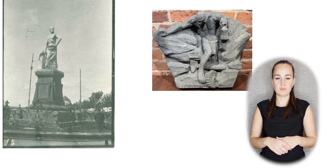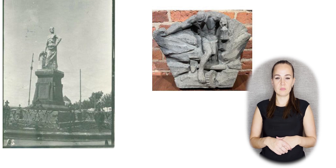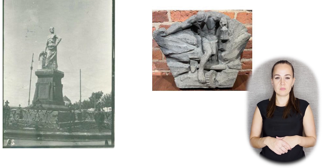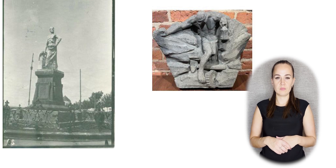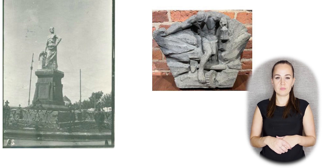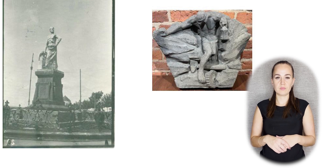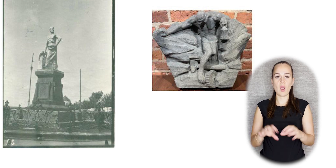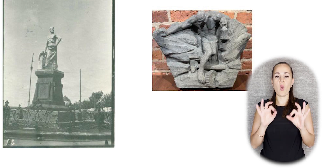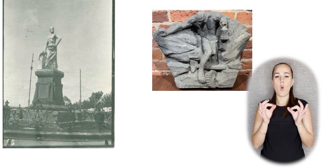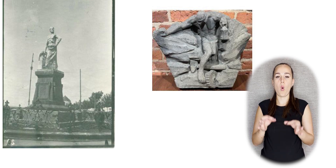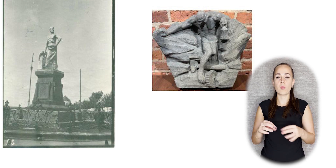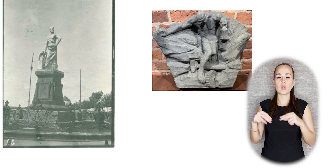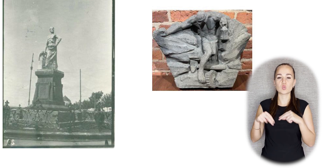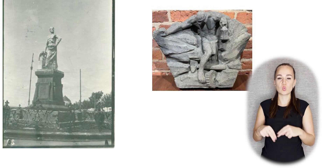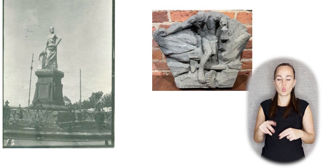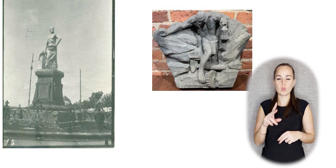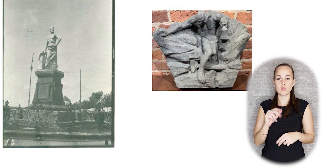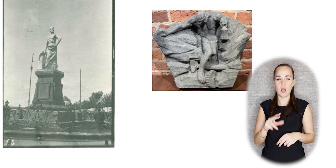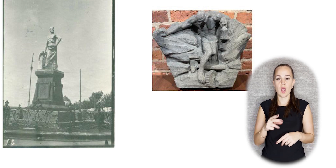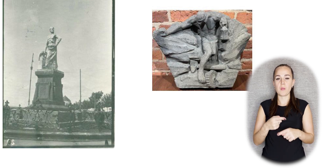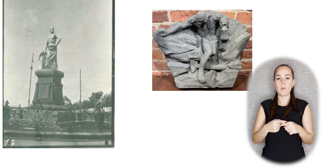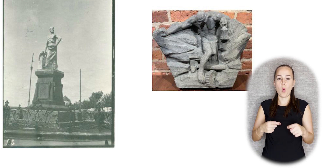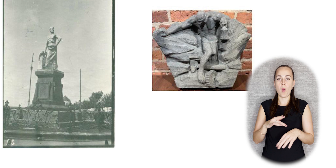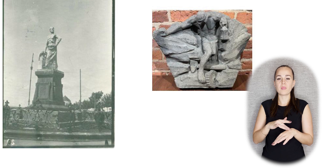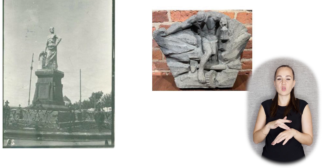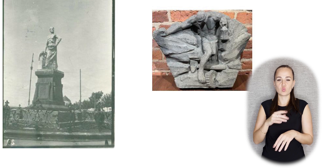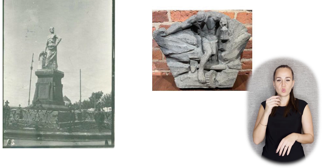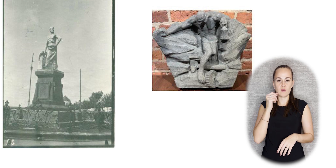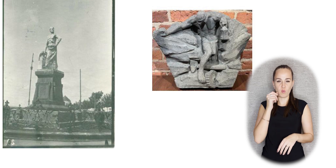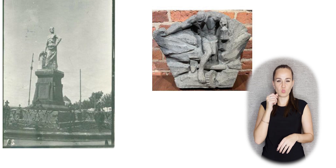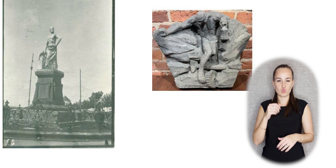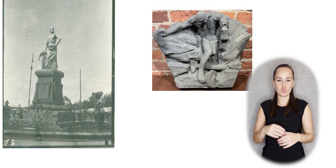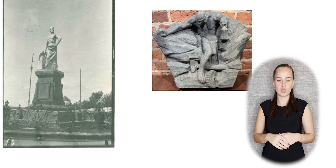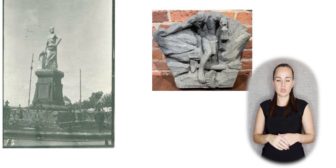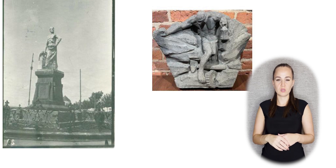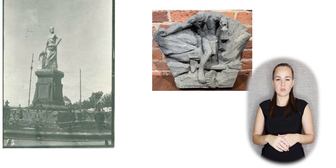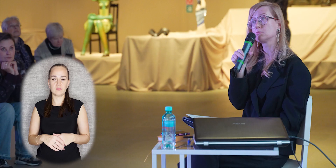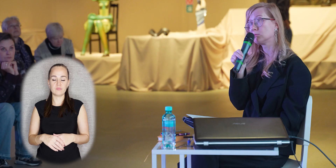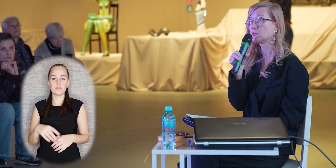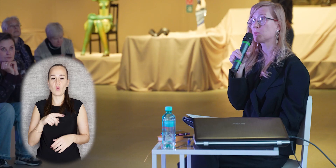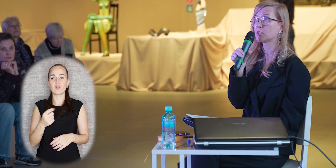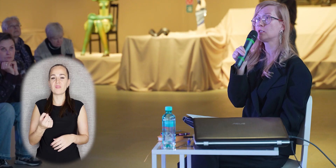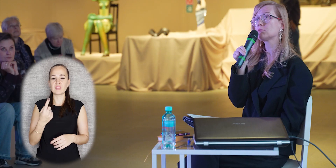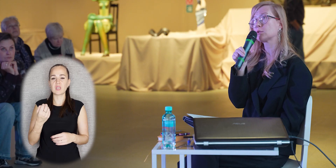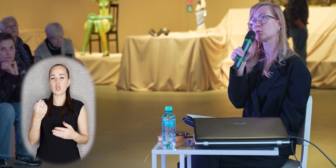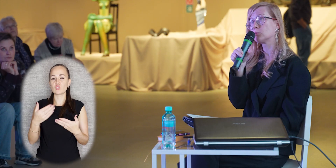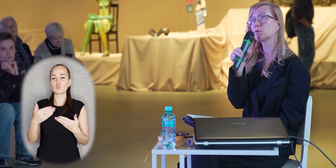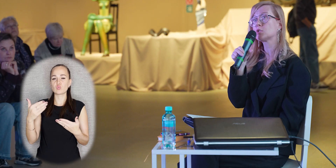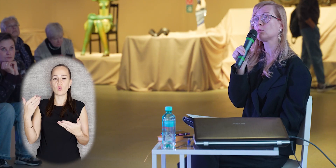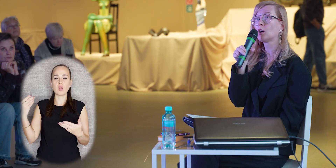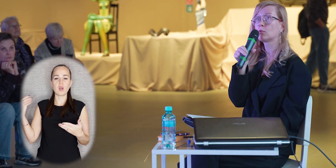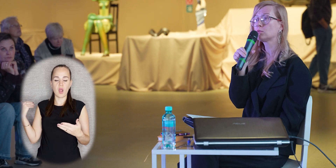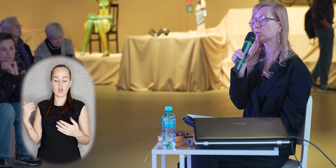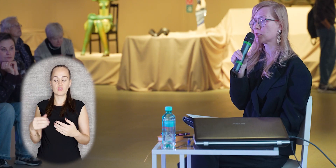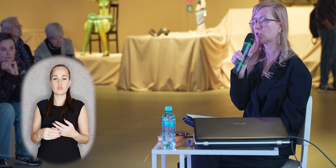труда, вот как такого полуобнаженного мужчины с молотом или необязательным, с каким-нибудь другим